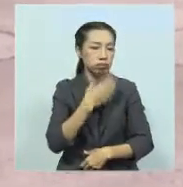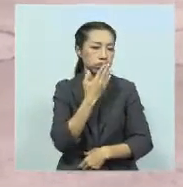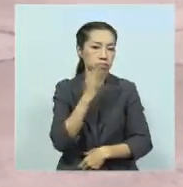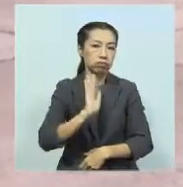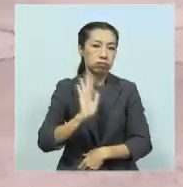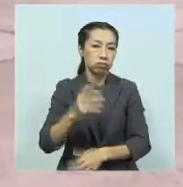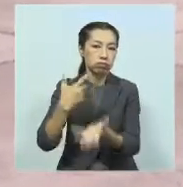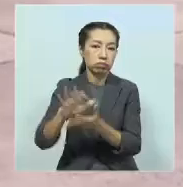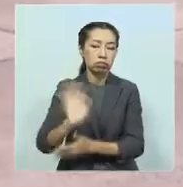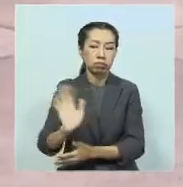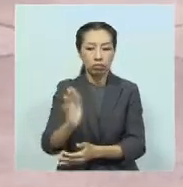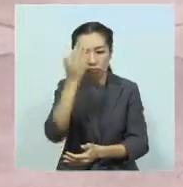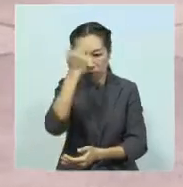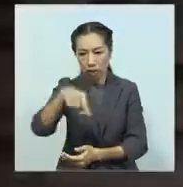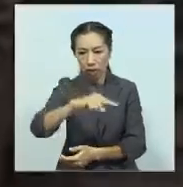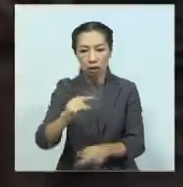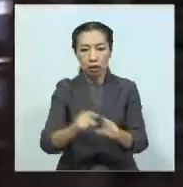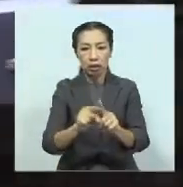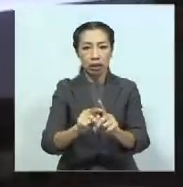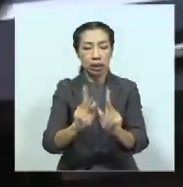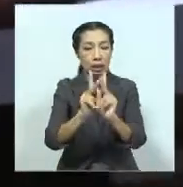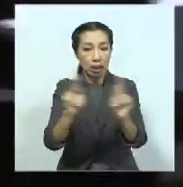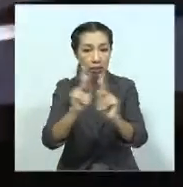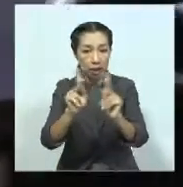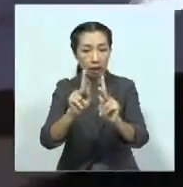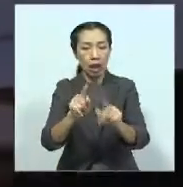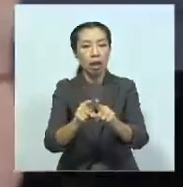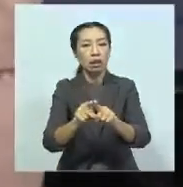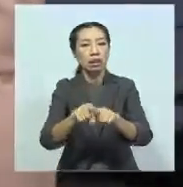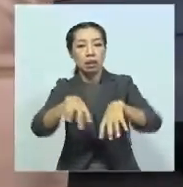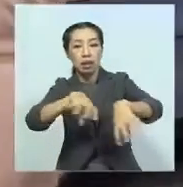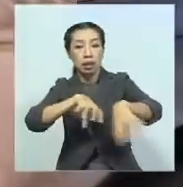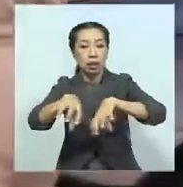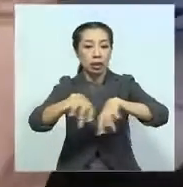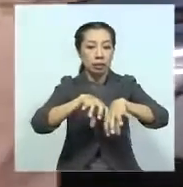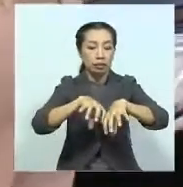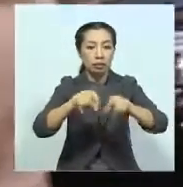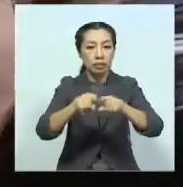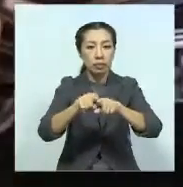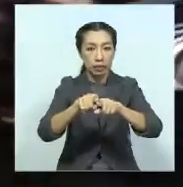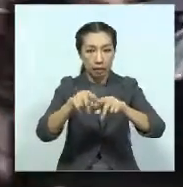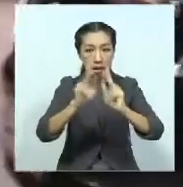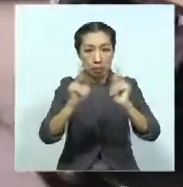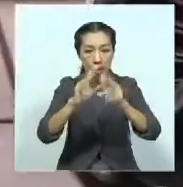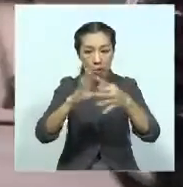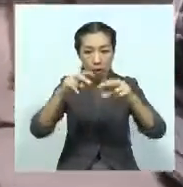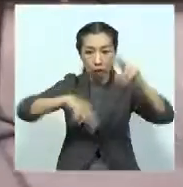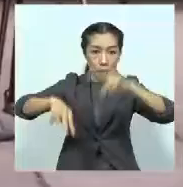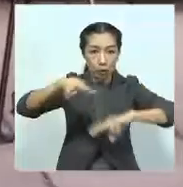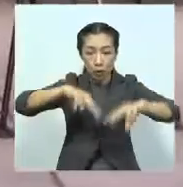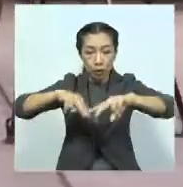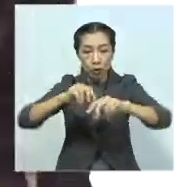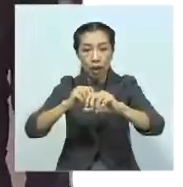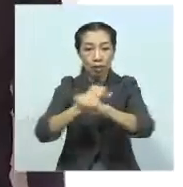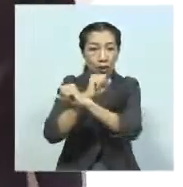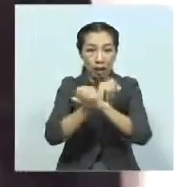ประหารซ้อนและแม้ว่าในที่ประชุมคณะกรรมการถวายความปลอดภัยการพระราชพิธีบรมราชาภิเษกเมื่อวานนี้จะไม่มีผู้บัญชาการเหล่าทัพเข้